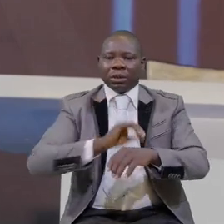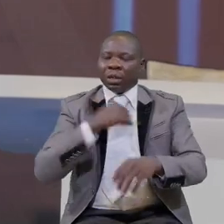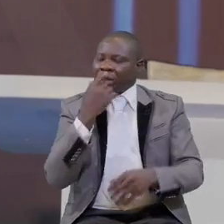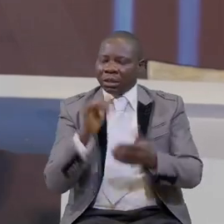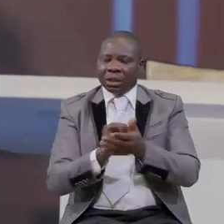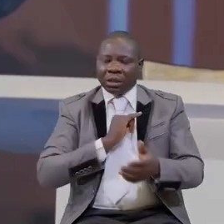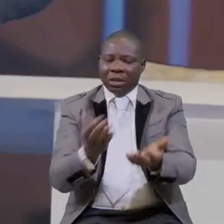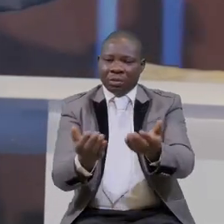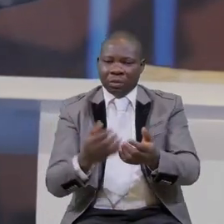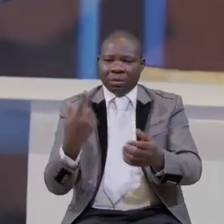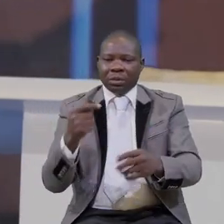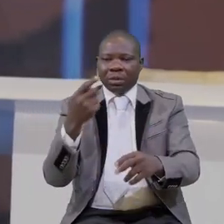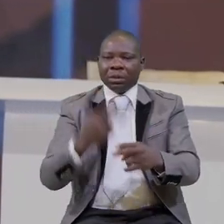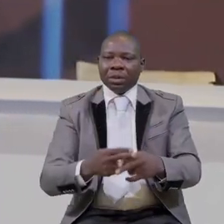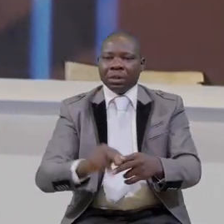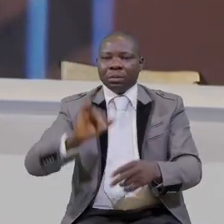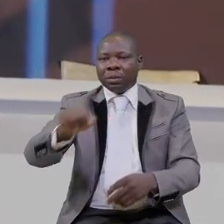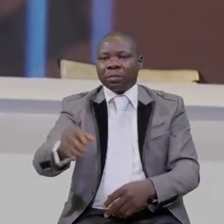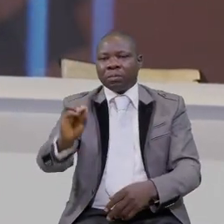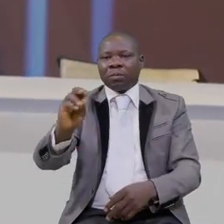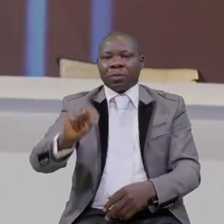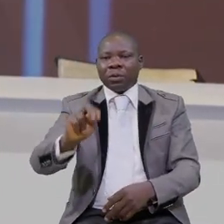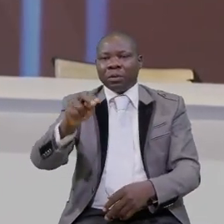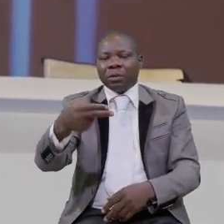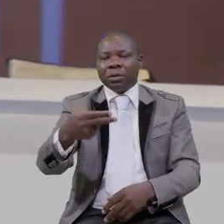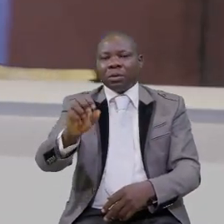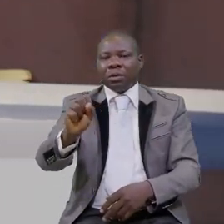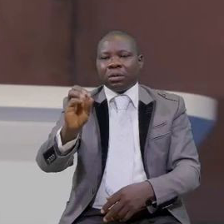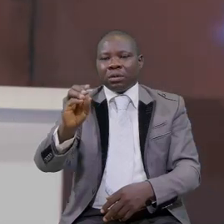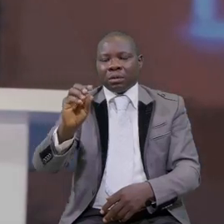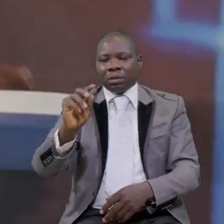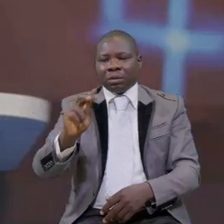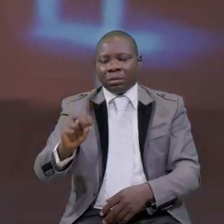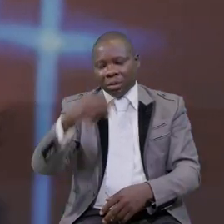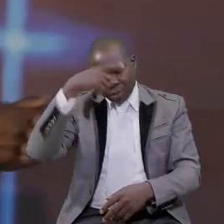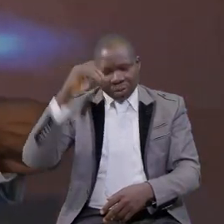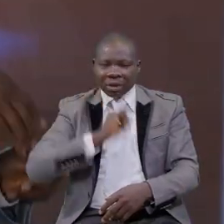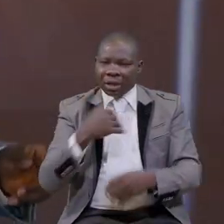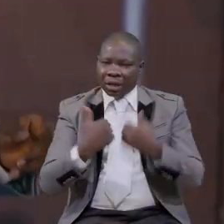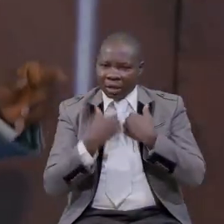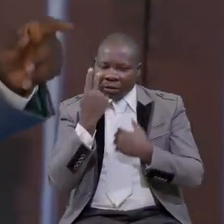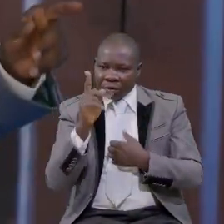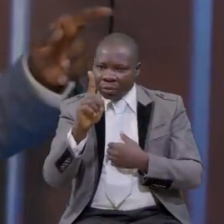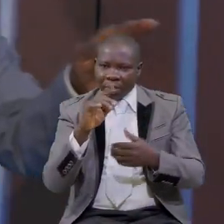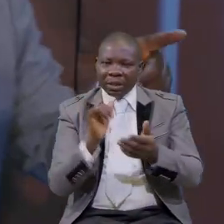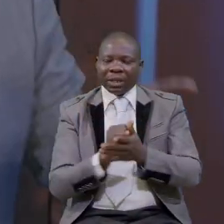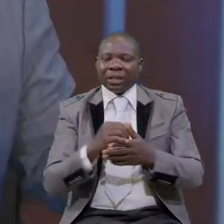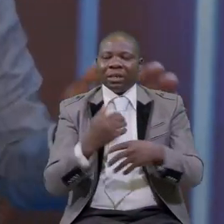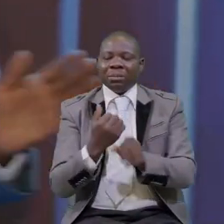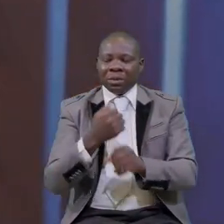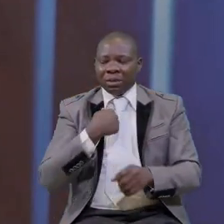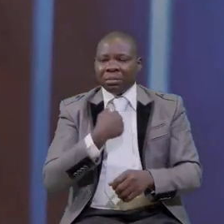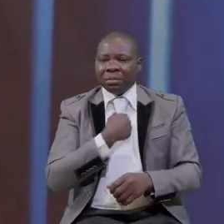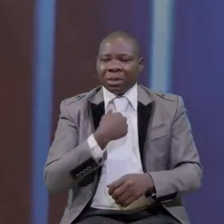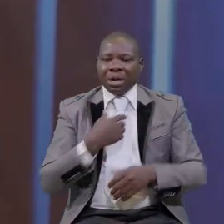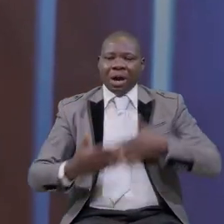Johnson. J'avais vu un Johnson dans la vie. Et ce Johnson m'avait impressionné. J'ai dit, je veux